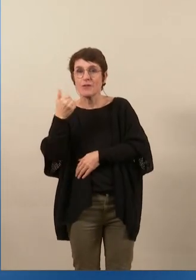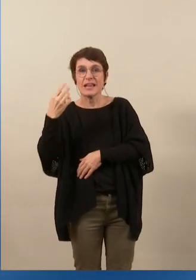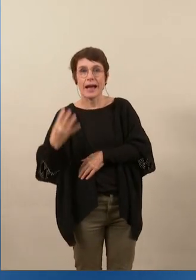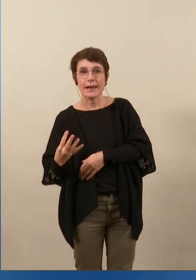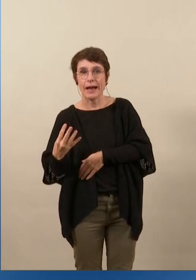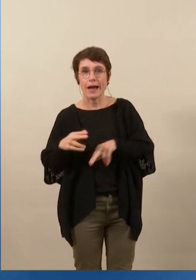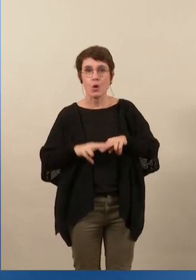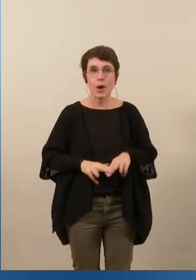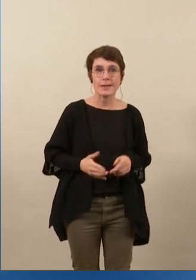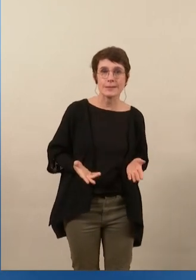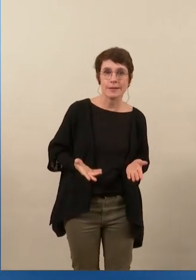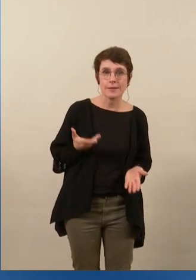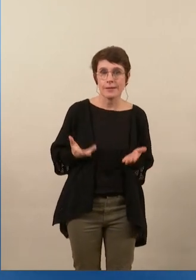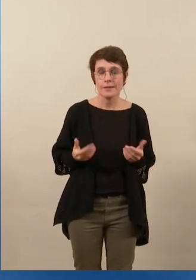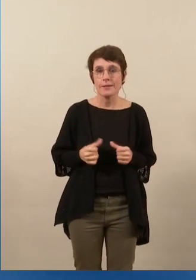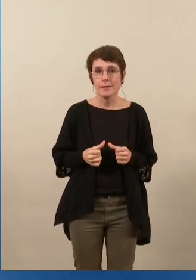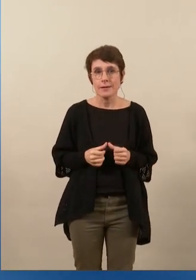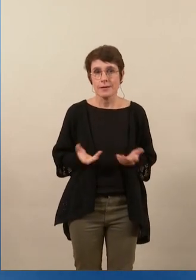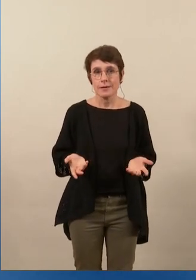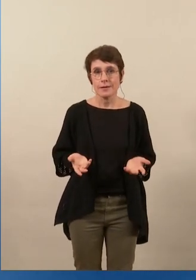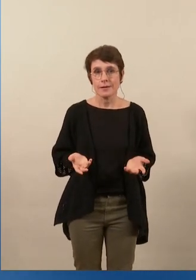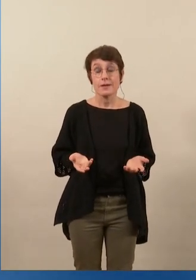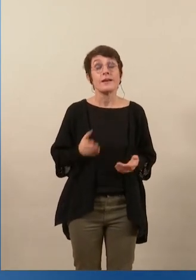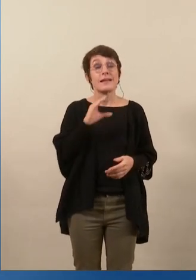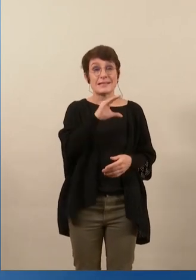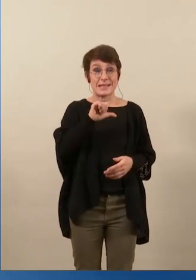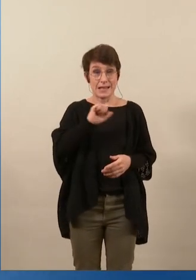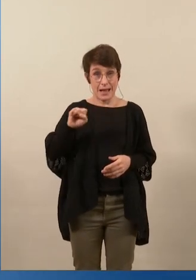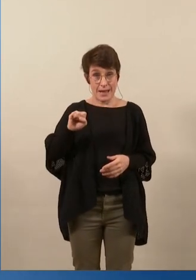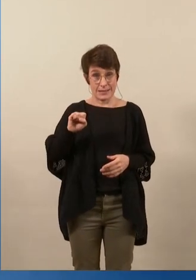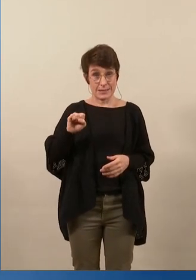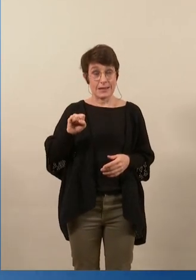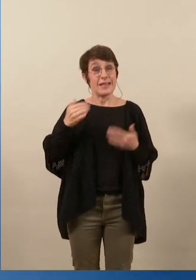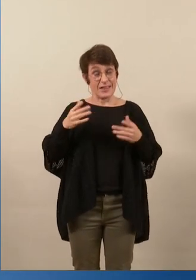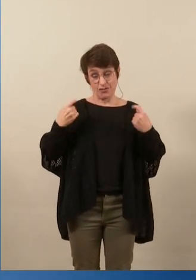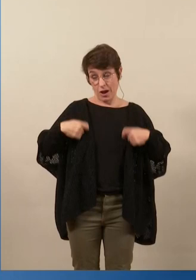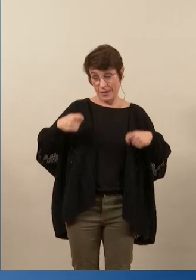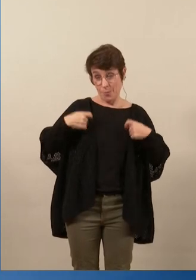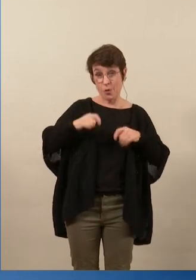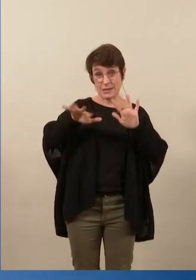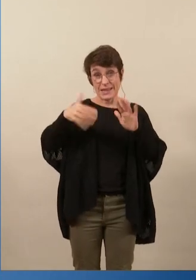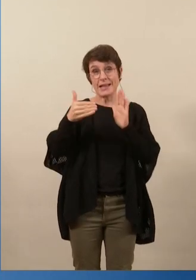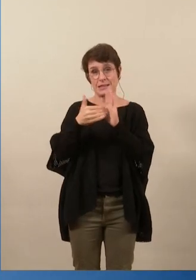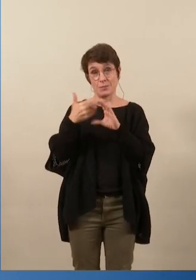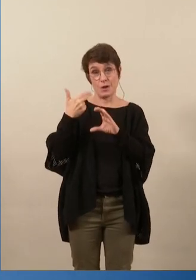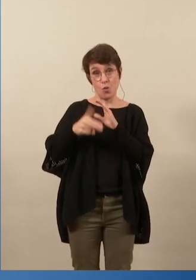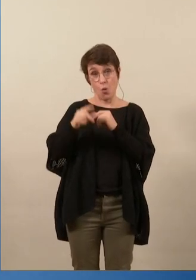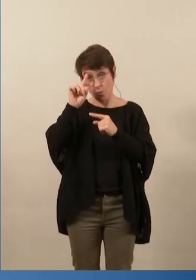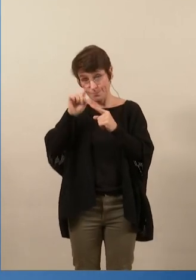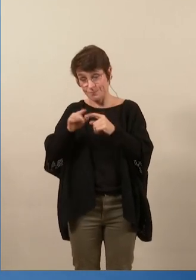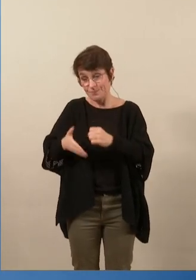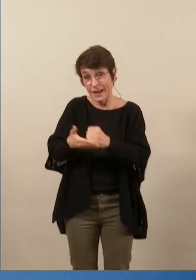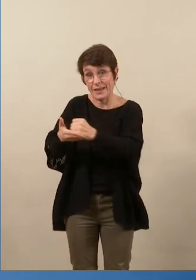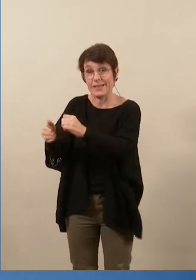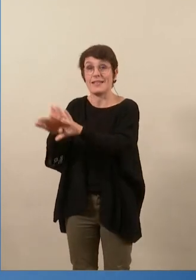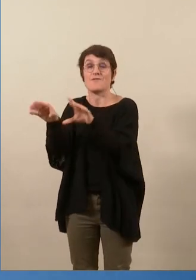1/4 d'ailleurs le CCS a déjà dépensé 15000 € pour aider les familles en en particulier